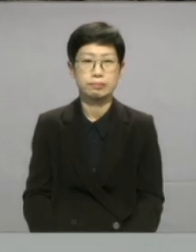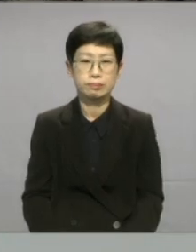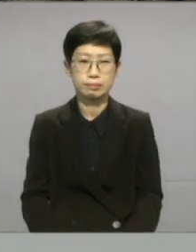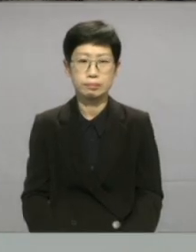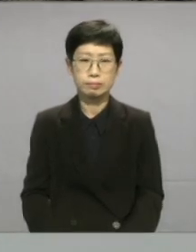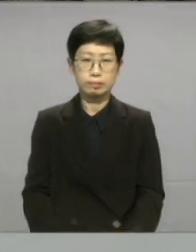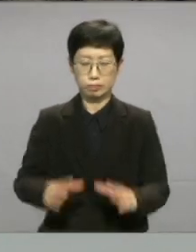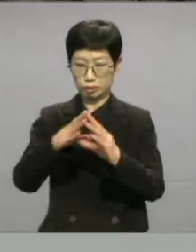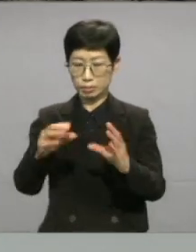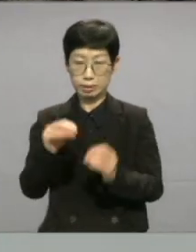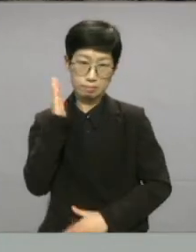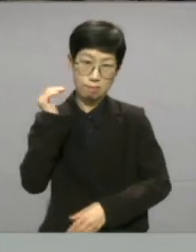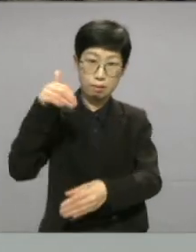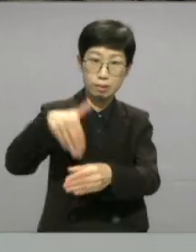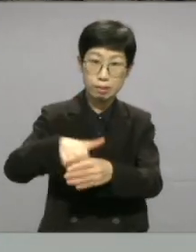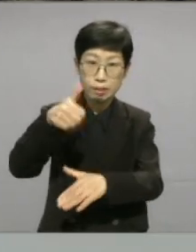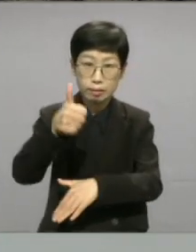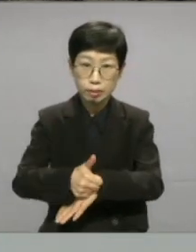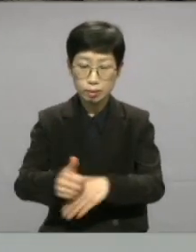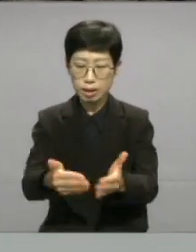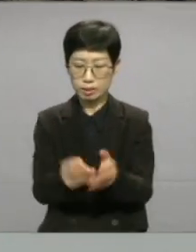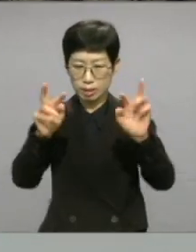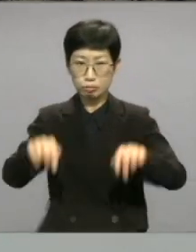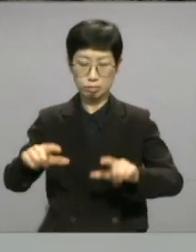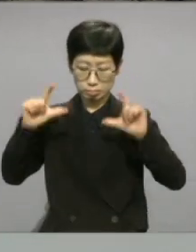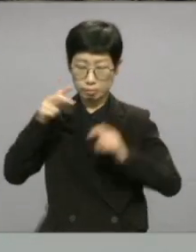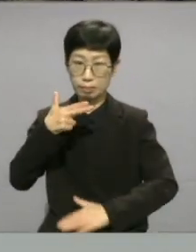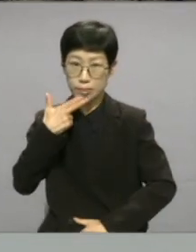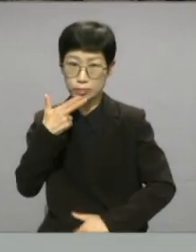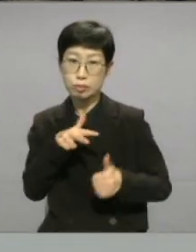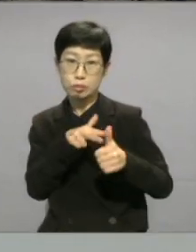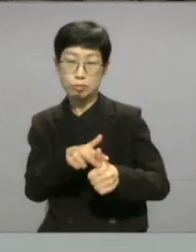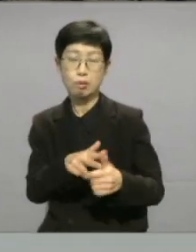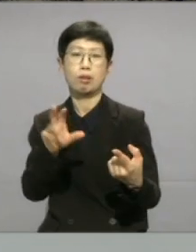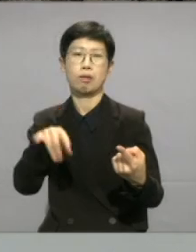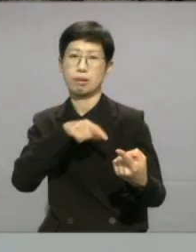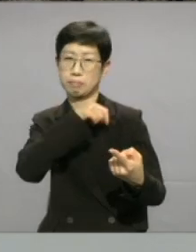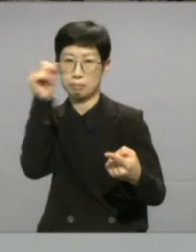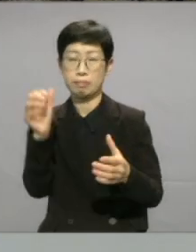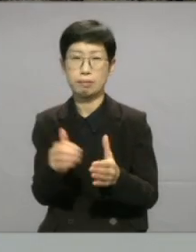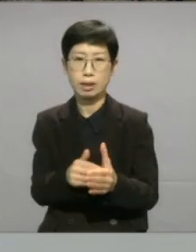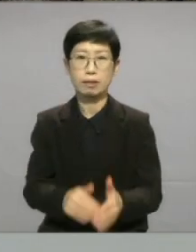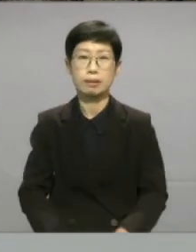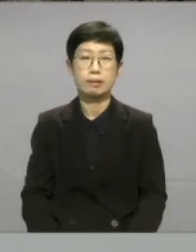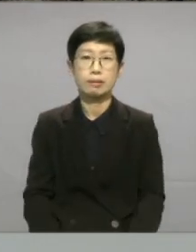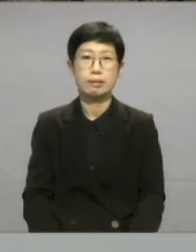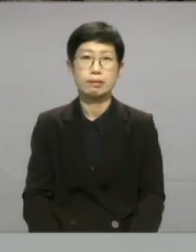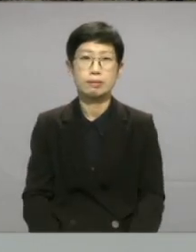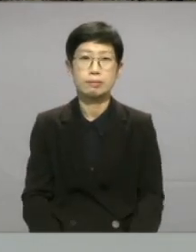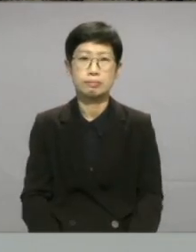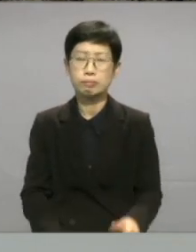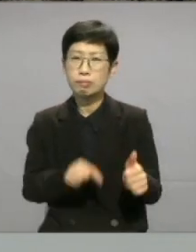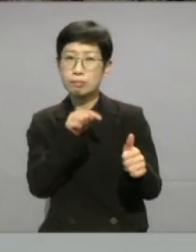동유럽 루마니아 대선에서 무명의 무소속 후보 컬린 제오르 제스쿠가 1위를 차지하는 대이변이 일어났습니다.